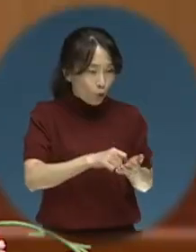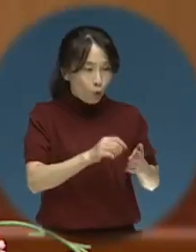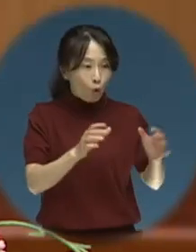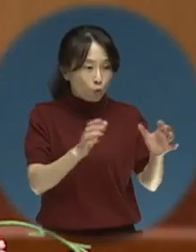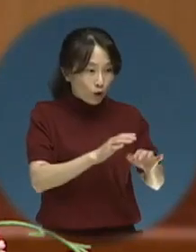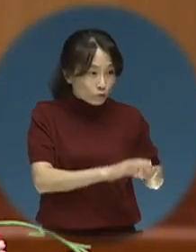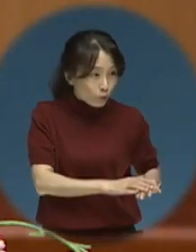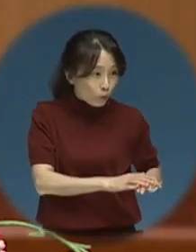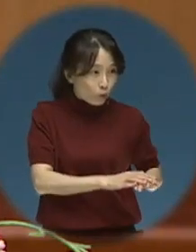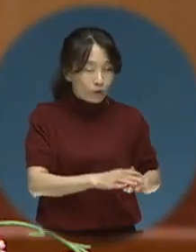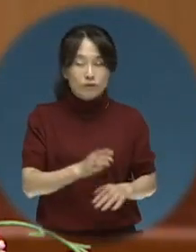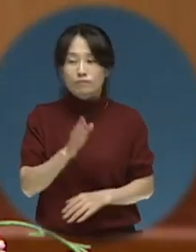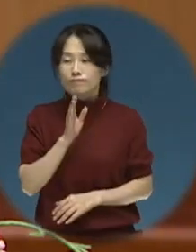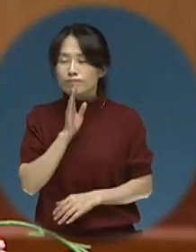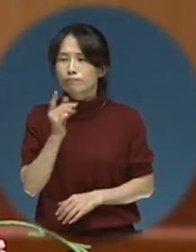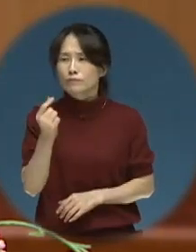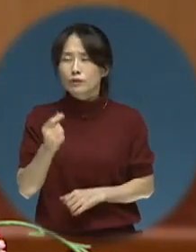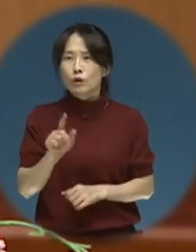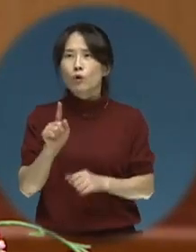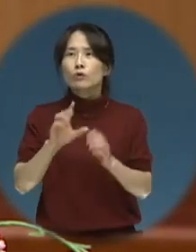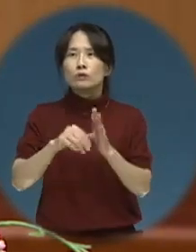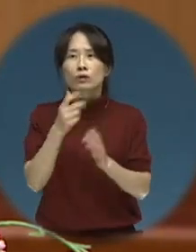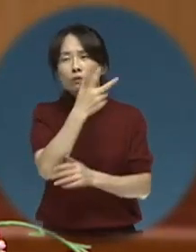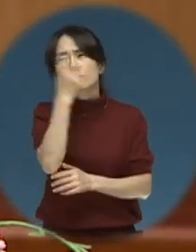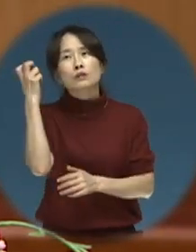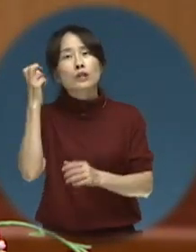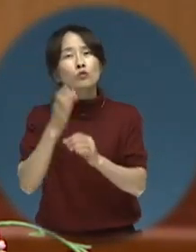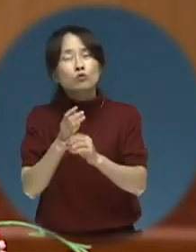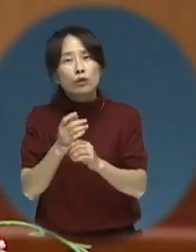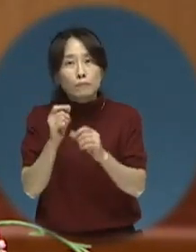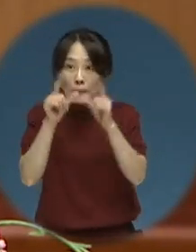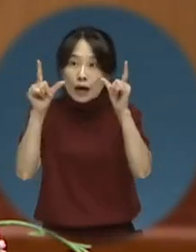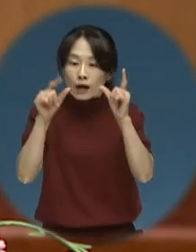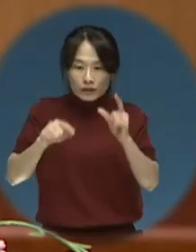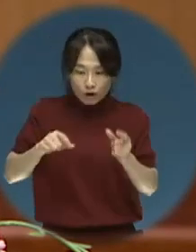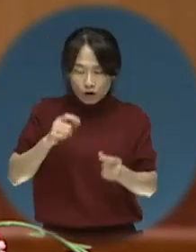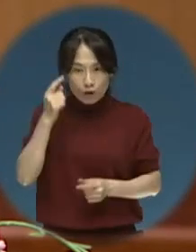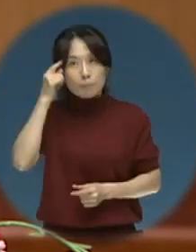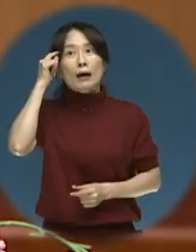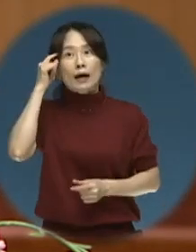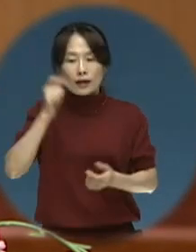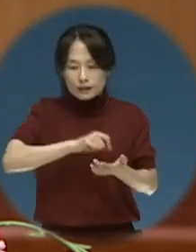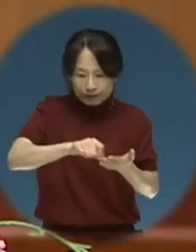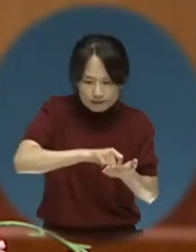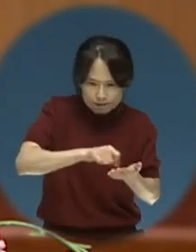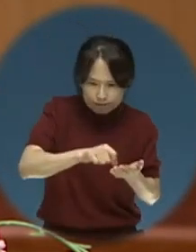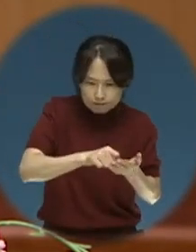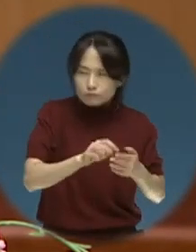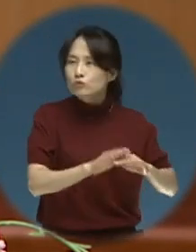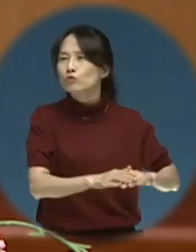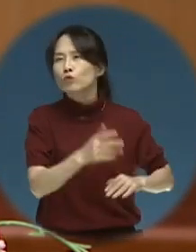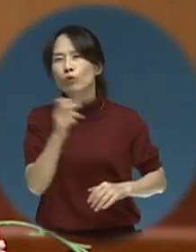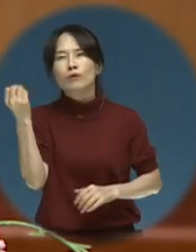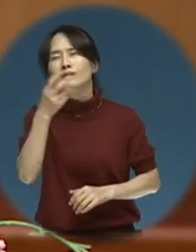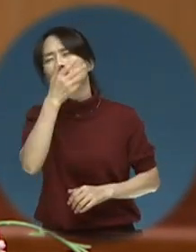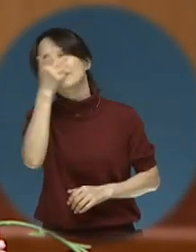이제 자다가도 아, 이거 좀 메모해놓고, 그리고 이제 메모를 해놓고는 그런 생각을 해요. 야,